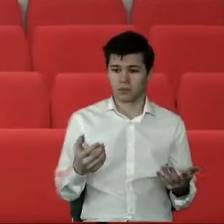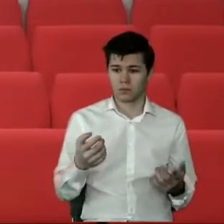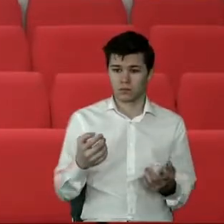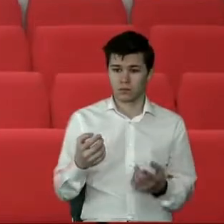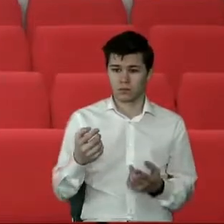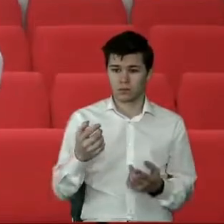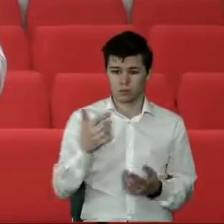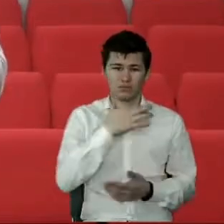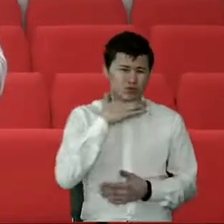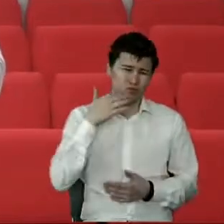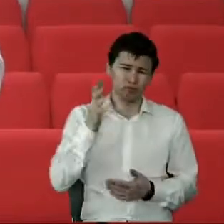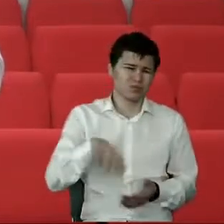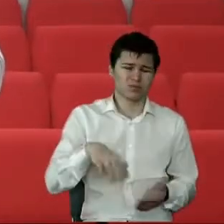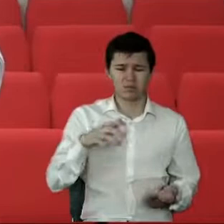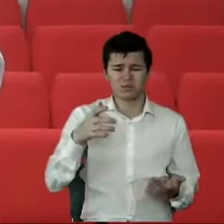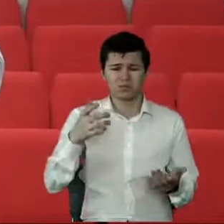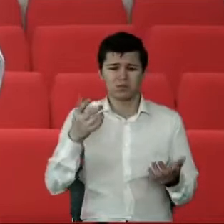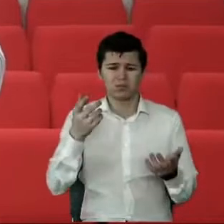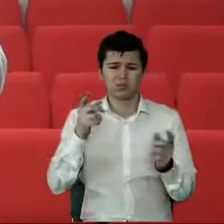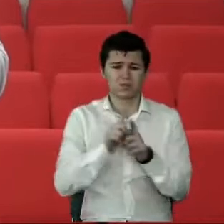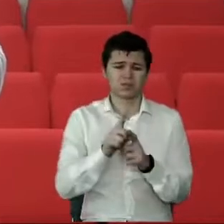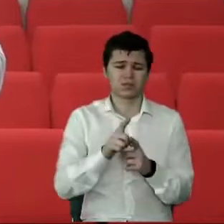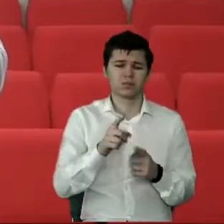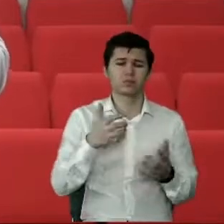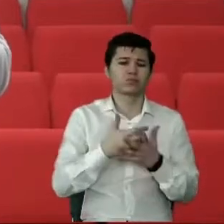скажу, что это уже немножко